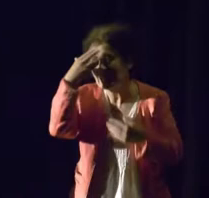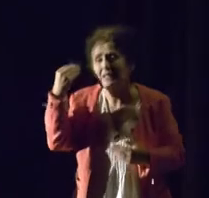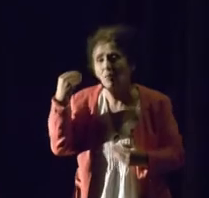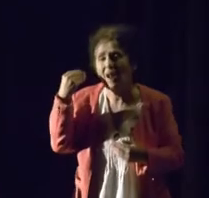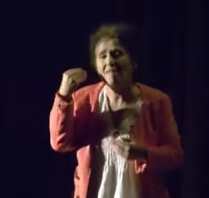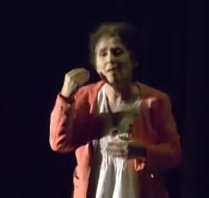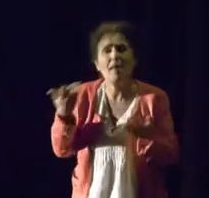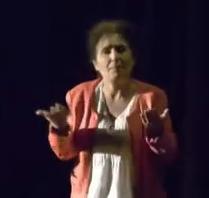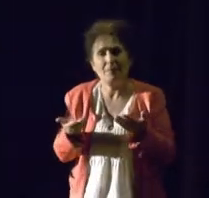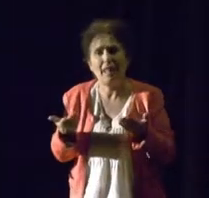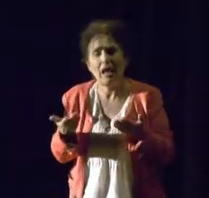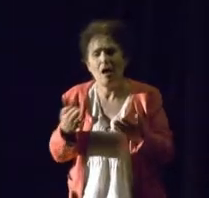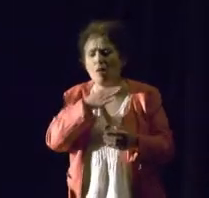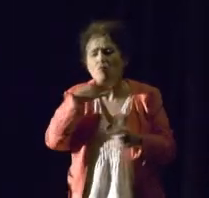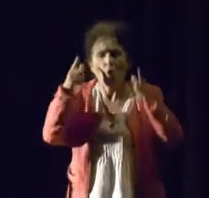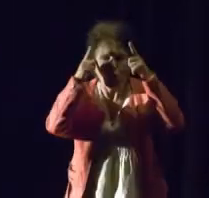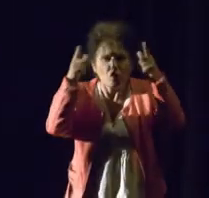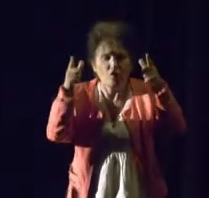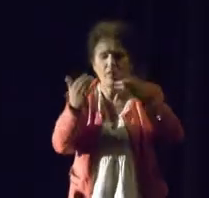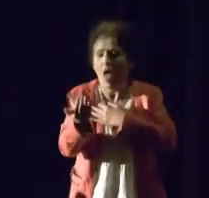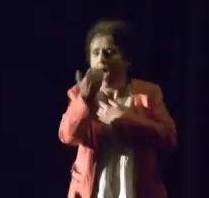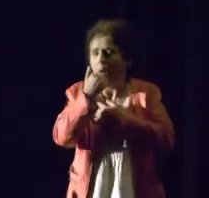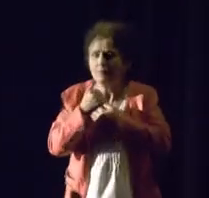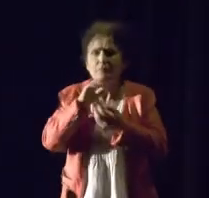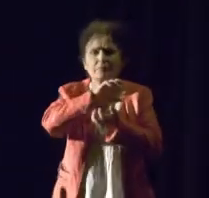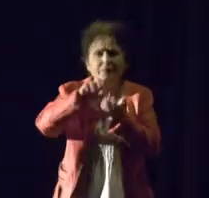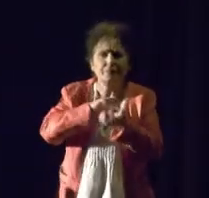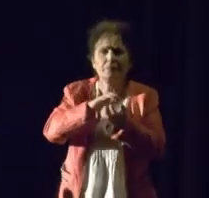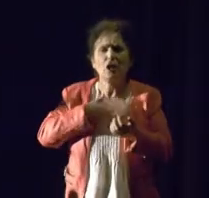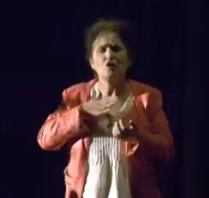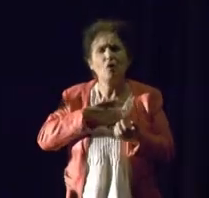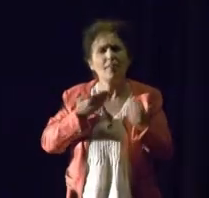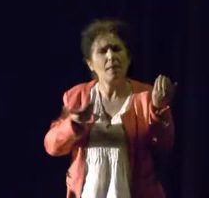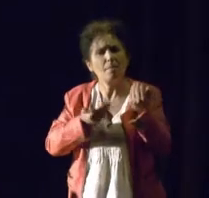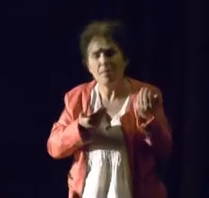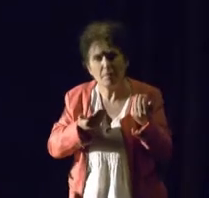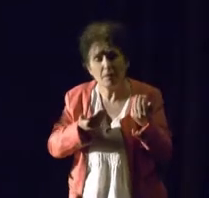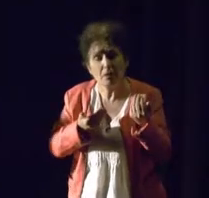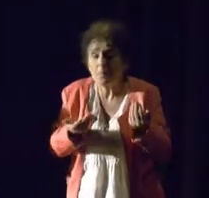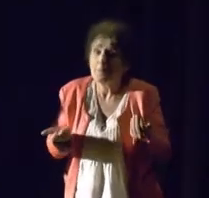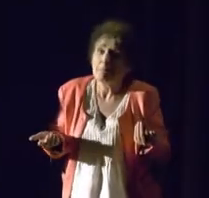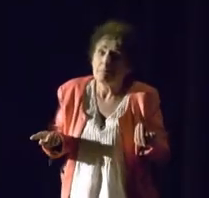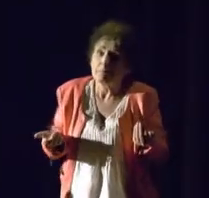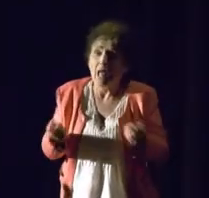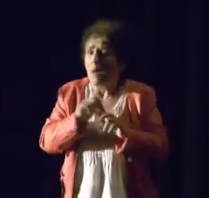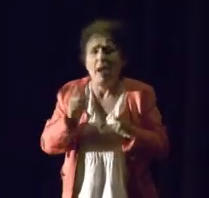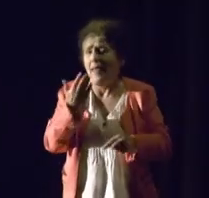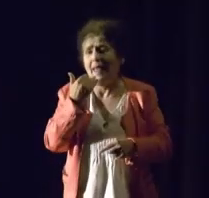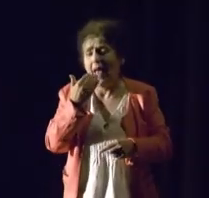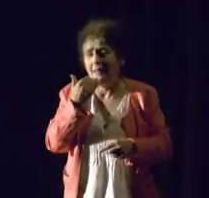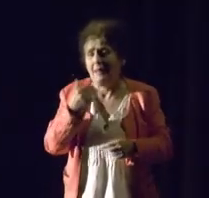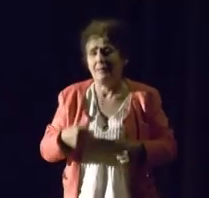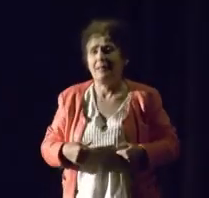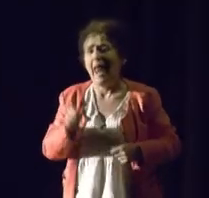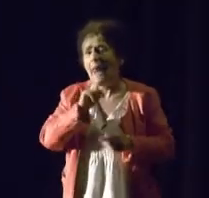забораваме дека многу животни ги јадат своите мали. Така, луѓето не ги јадат,